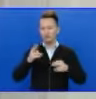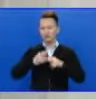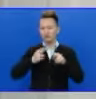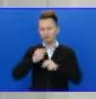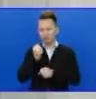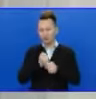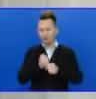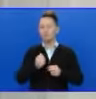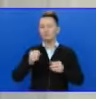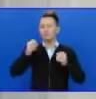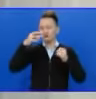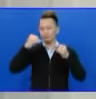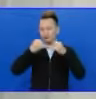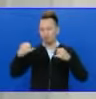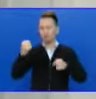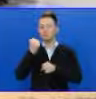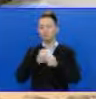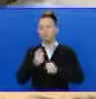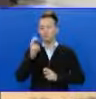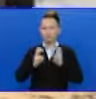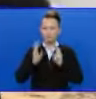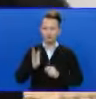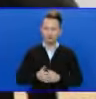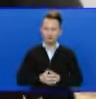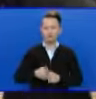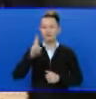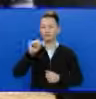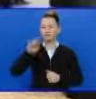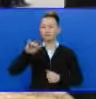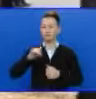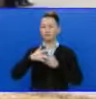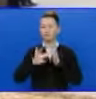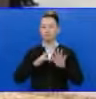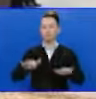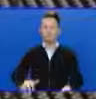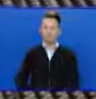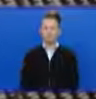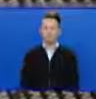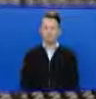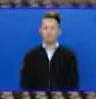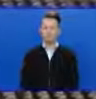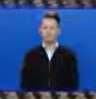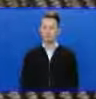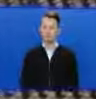станциялардың металл құрастырылымдарын нарыққа шығарады. Кентау қаласынан Айжан Ашырхан, Нұрмахан Кенжехан, Олжас Байтуов, оңтүстік ақпарат.